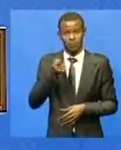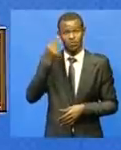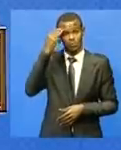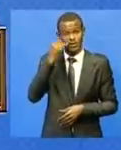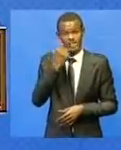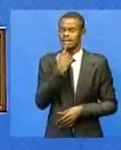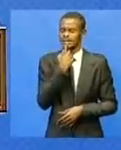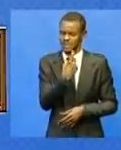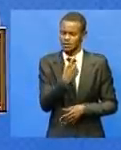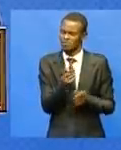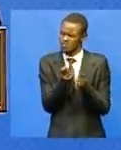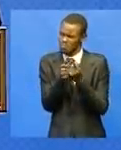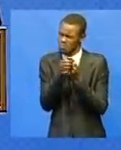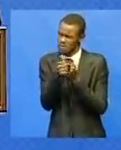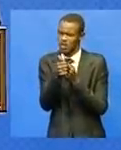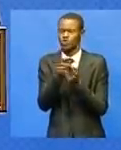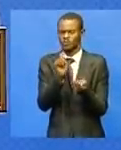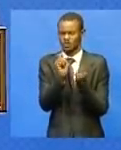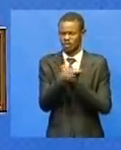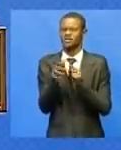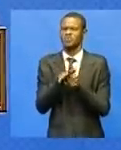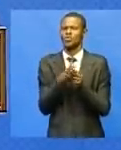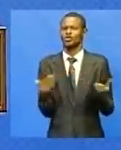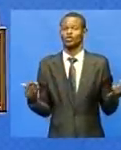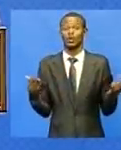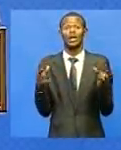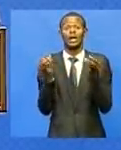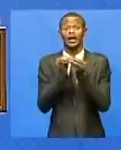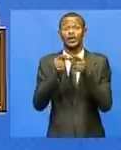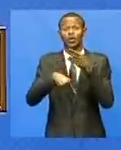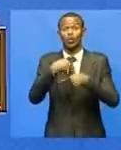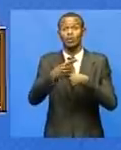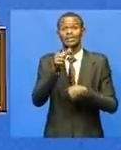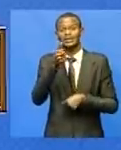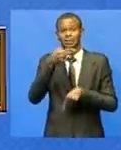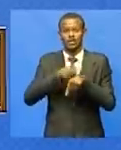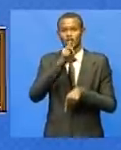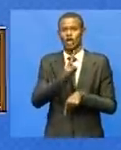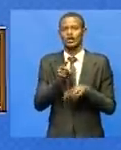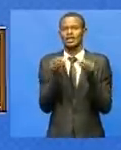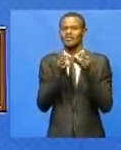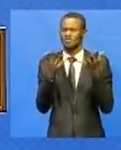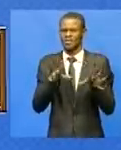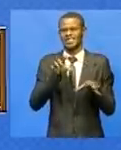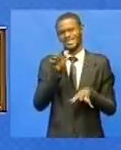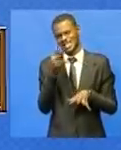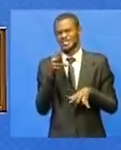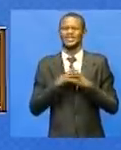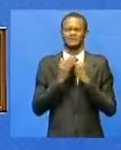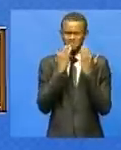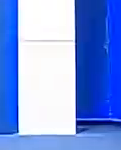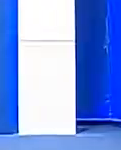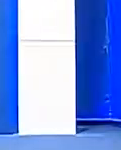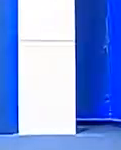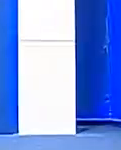d'État. Commencée à 10h30, la réunion du Conseil des ministres a pris fin à 13h22. Je vous remercie.